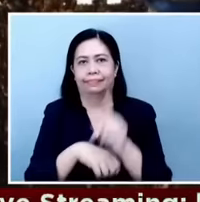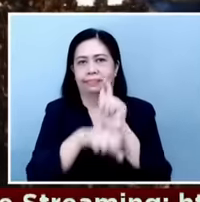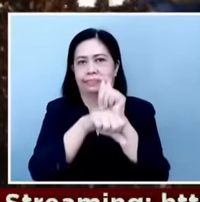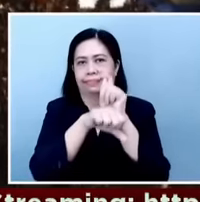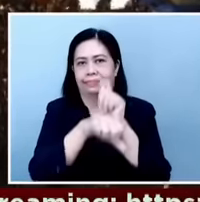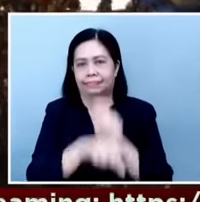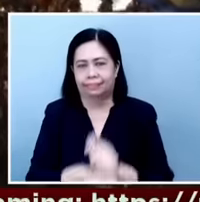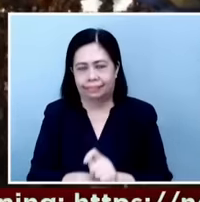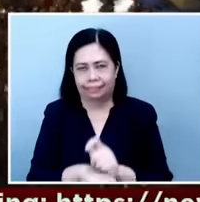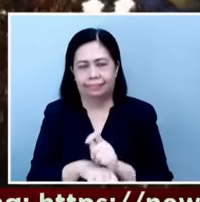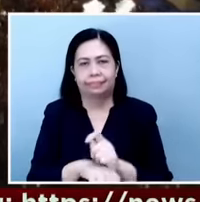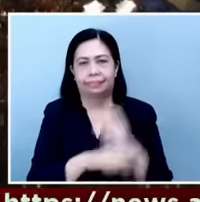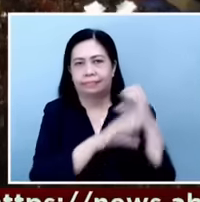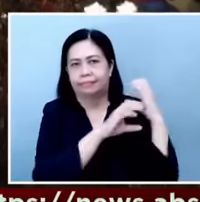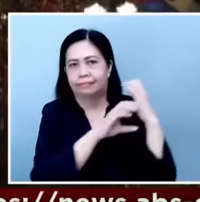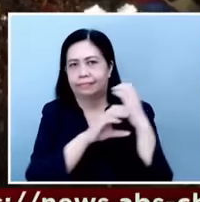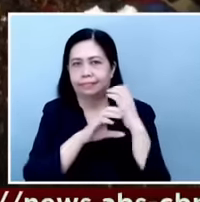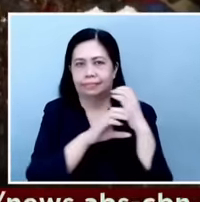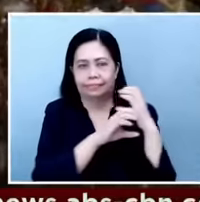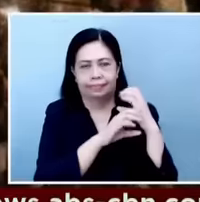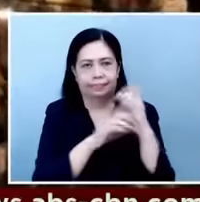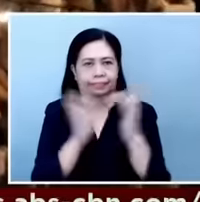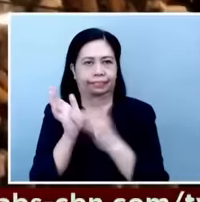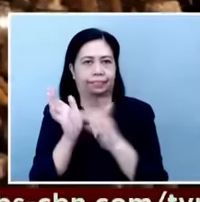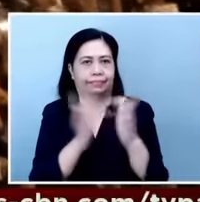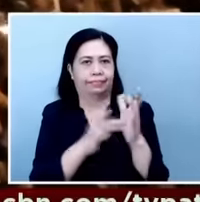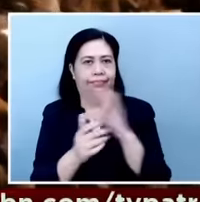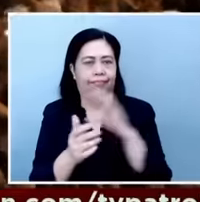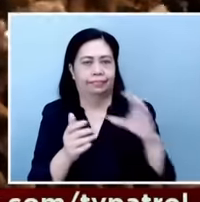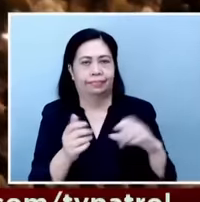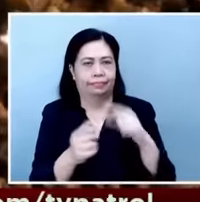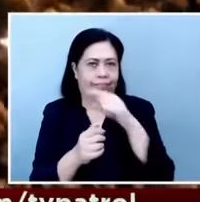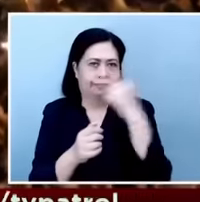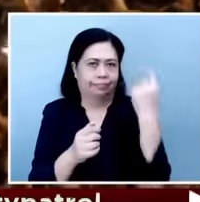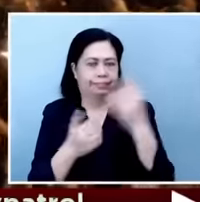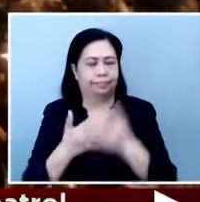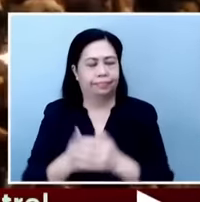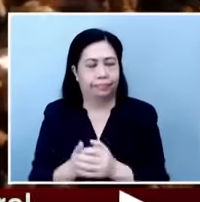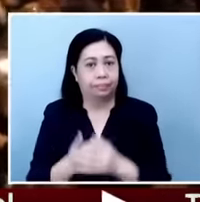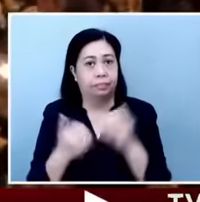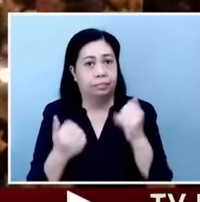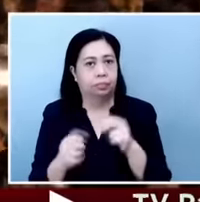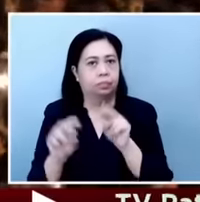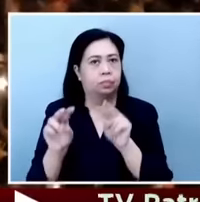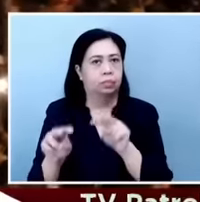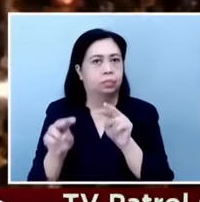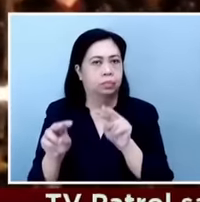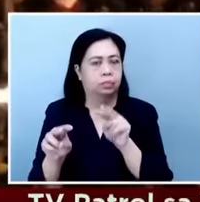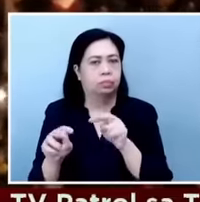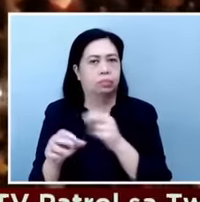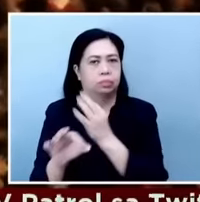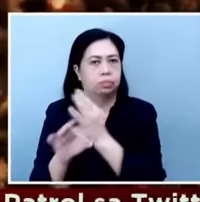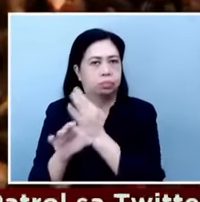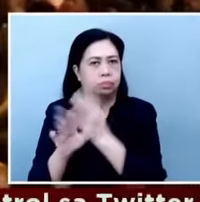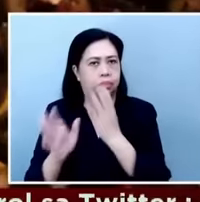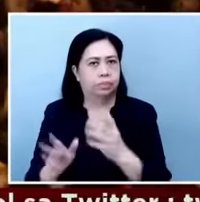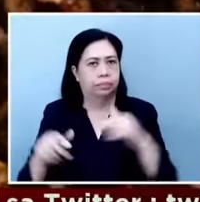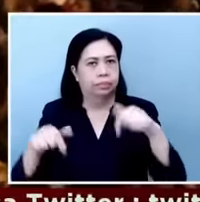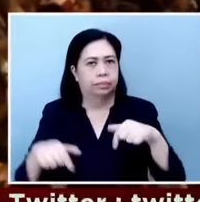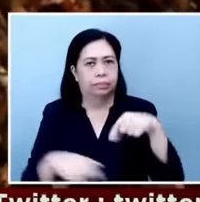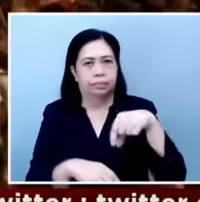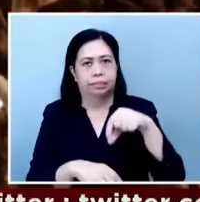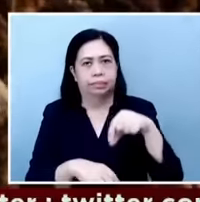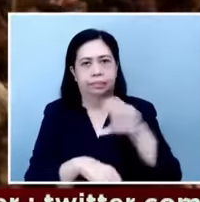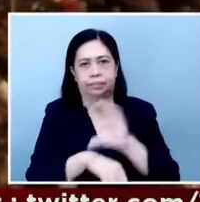na translasyon ng mahal na poong Jesus Nazareno. Sa ngayon po ay inaabangan na ng mga deboto dito sa may Quiapo